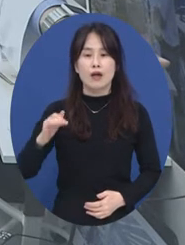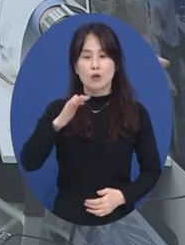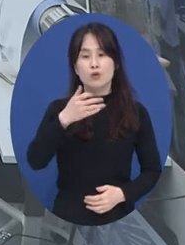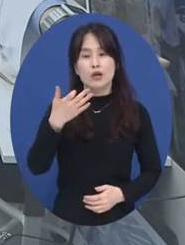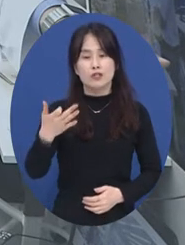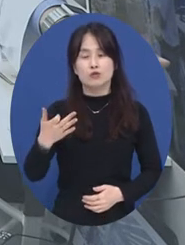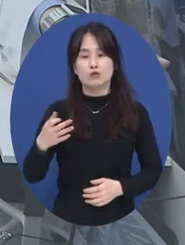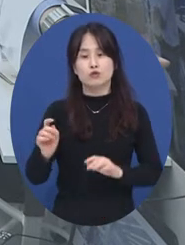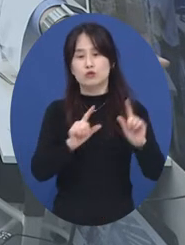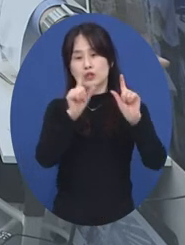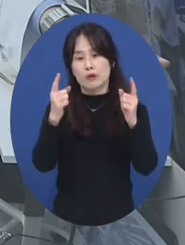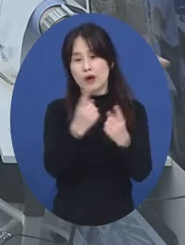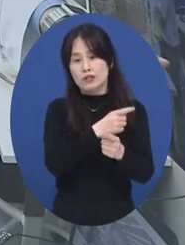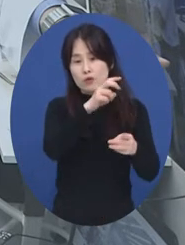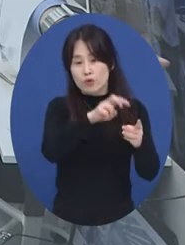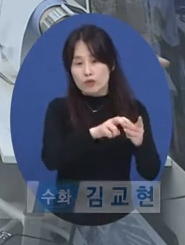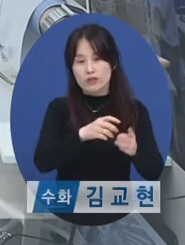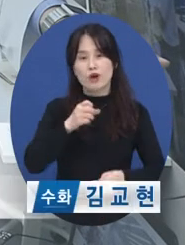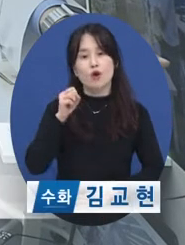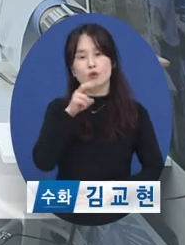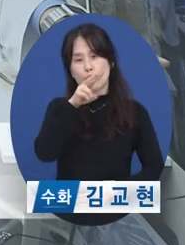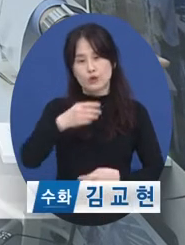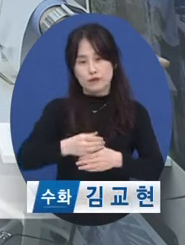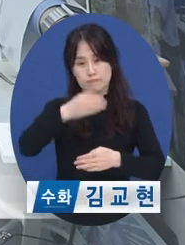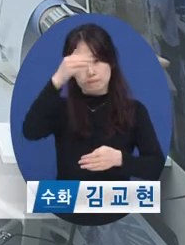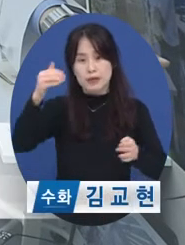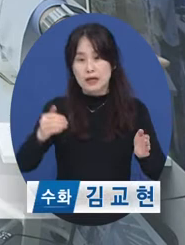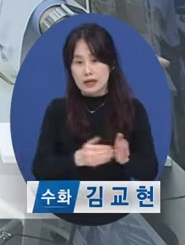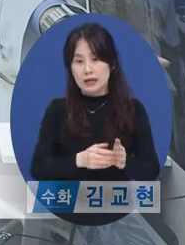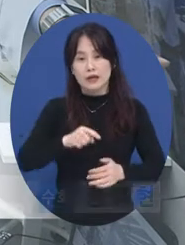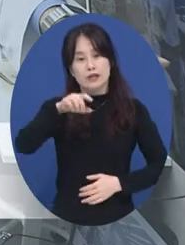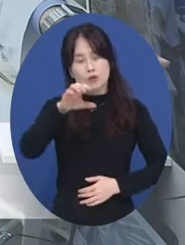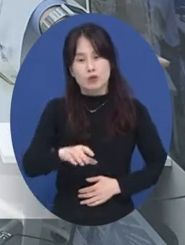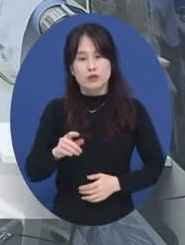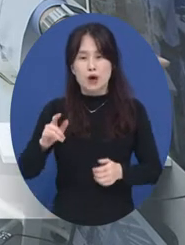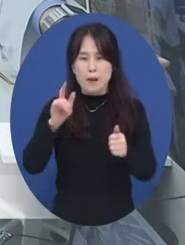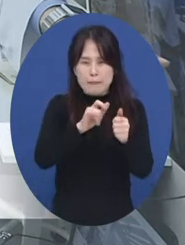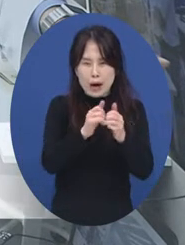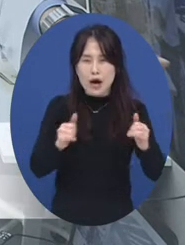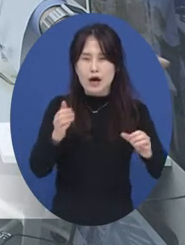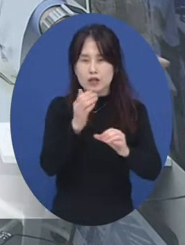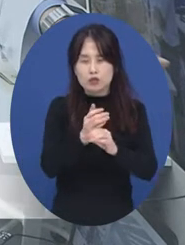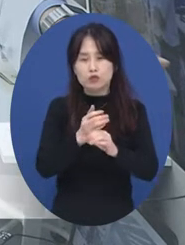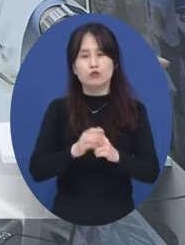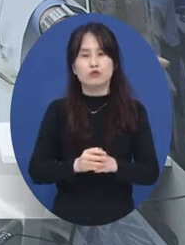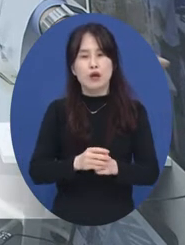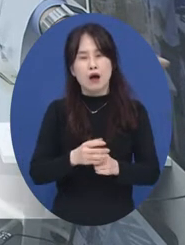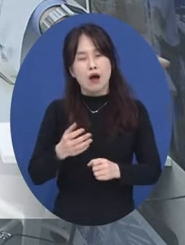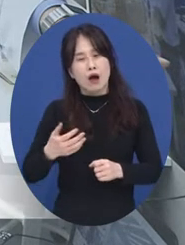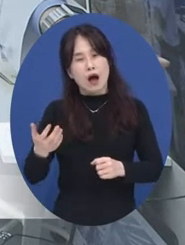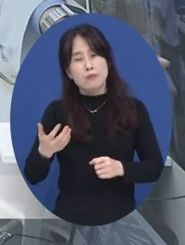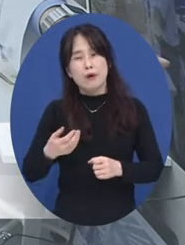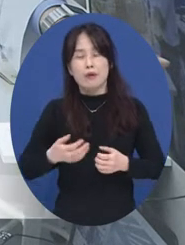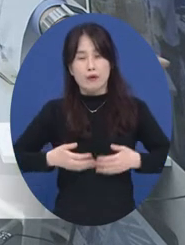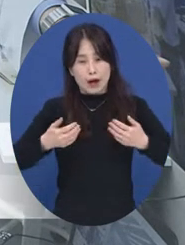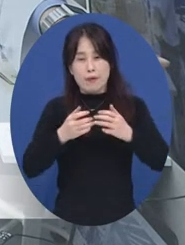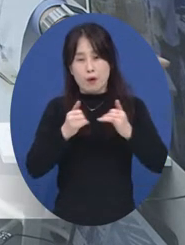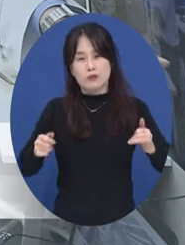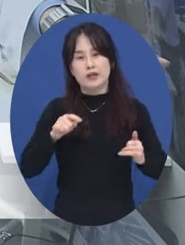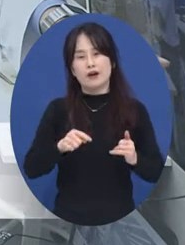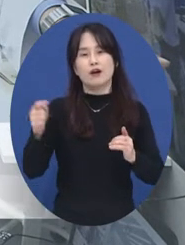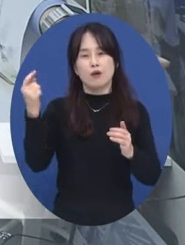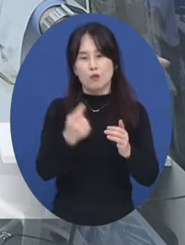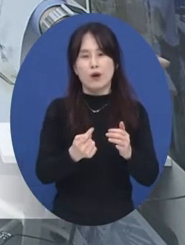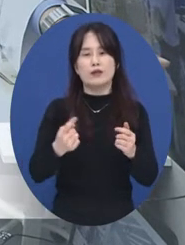경기도형 코로나19 생활치료센터가 용인에 문을 열었습니다. 이곳에서는 확진자 중 증상이 가벼운 환자들이